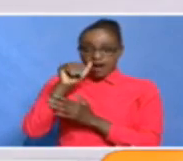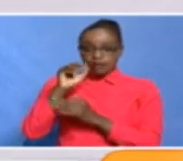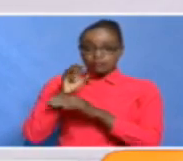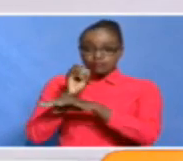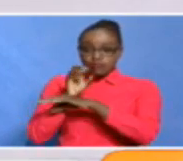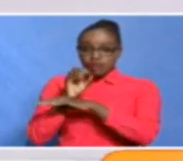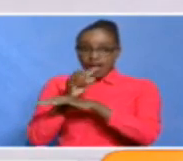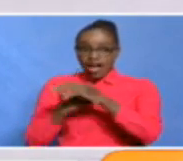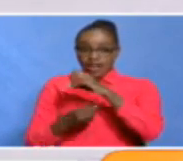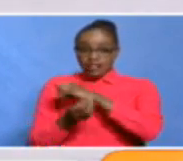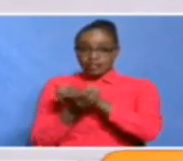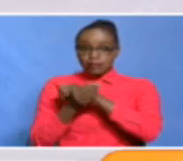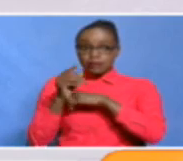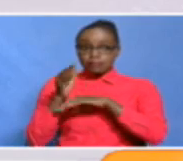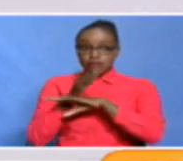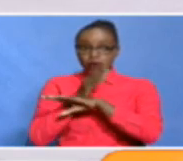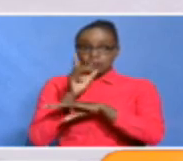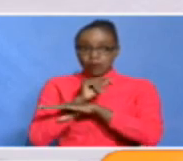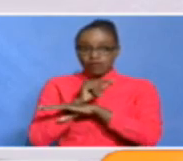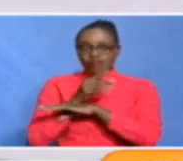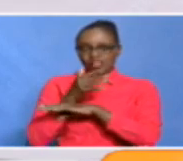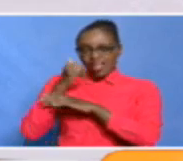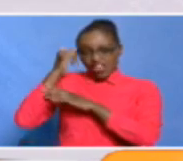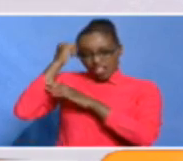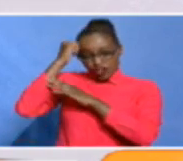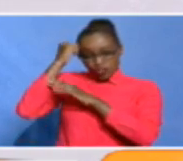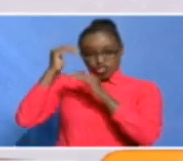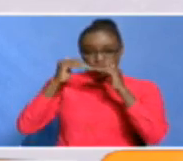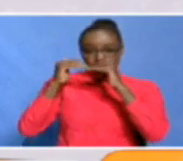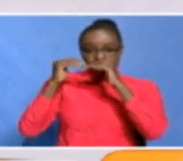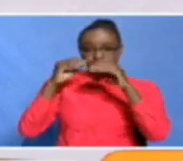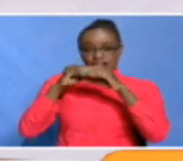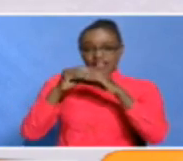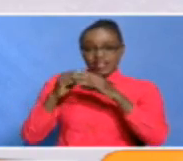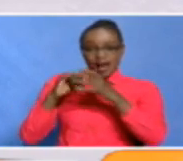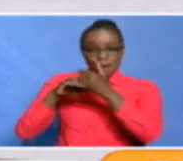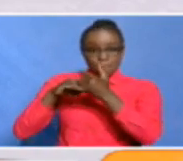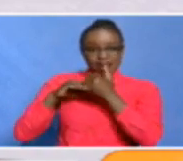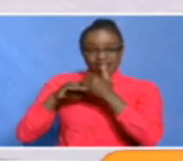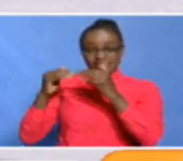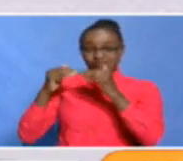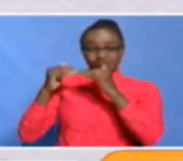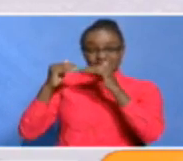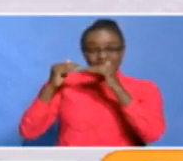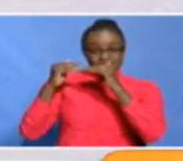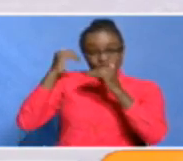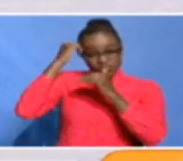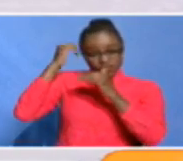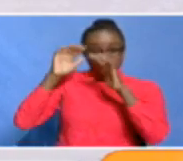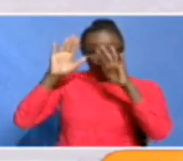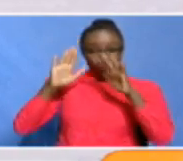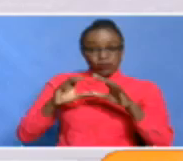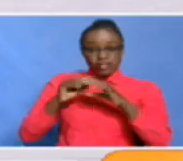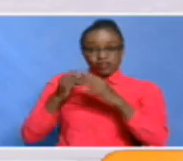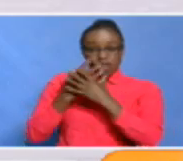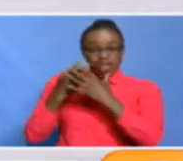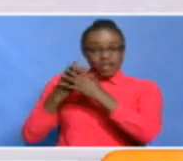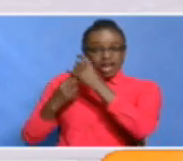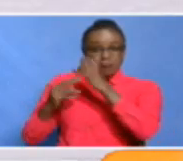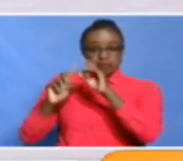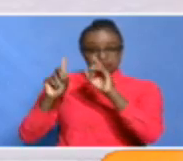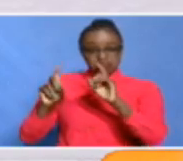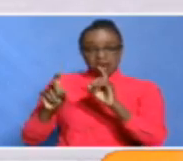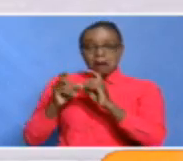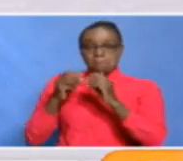kwamba tunazungumza kuhusu kiwango cha elimu katika ndoa. Je, kiwango cha elimu ni nguzo muhimu kwa wanandoa? Wengi